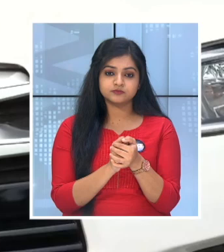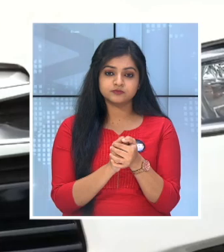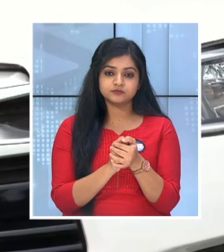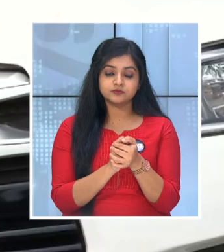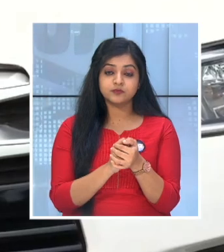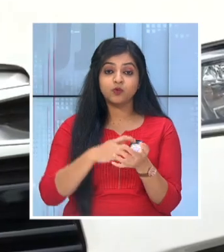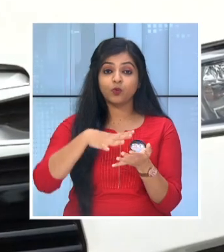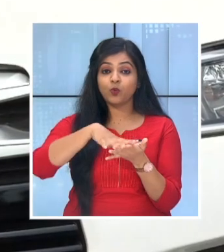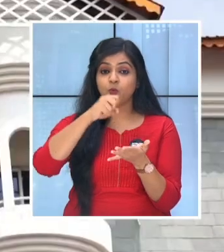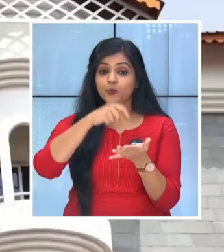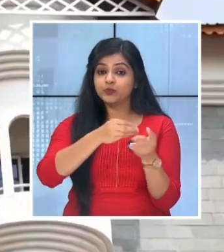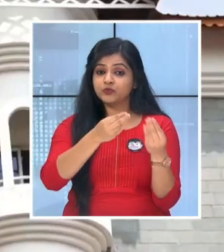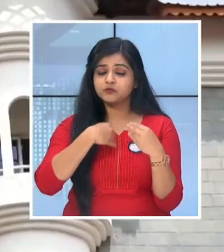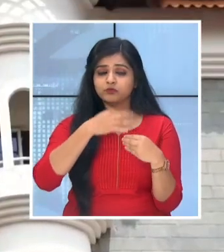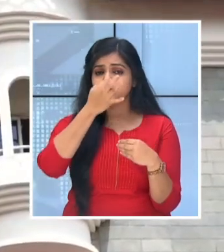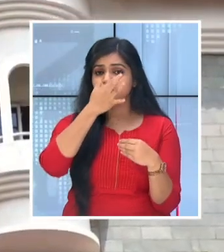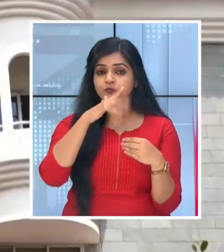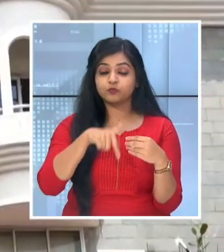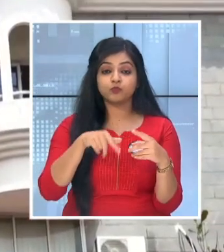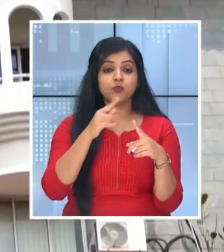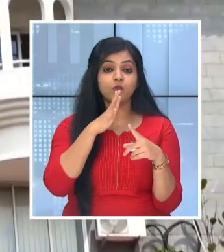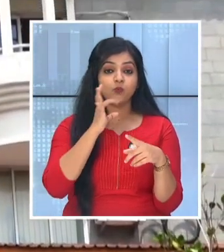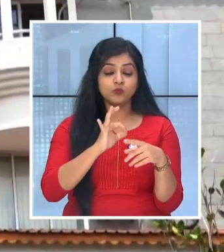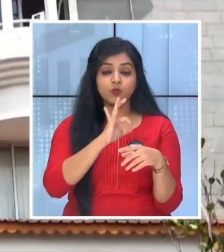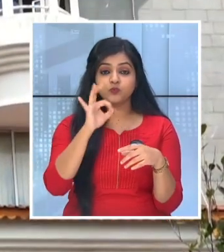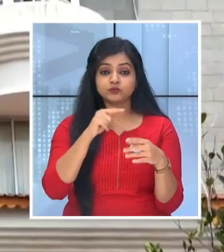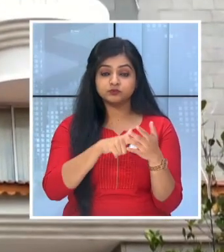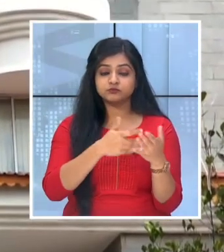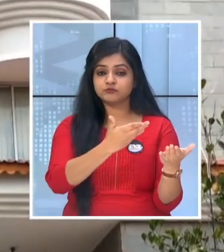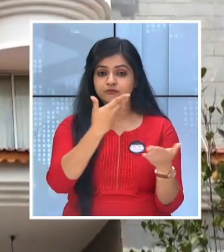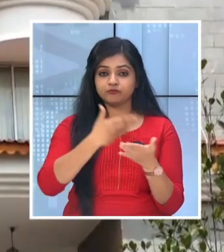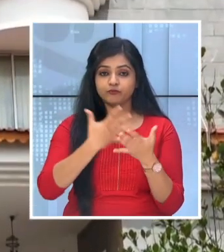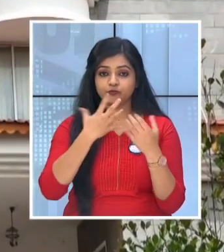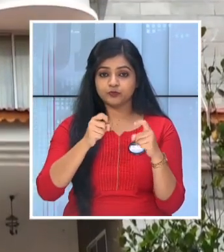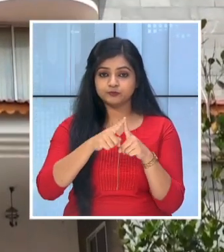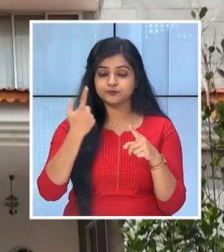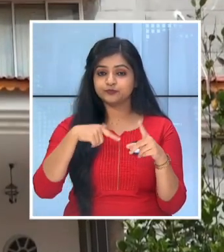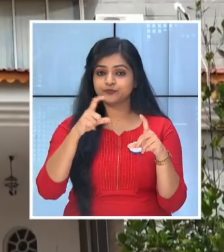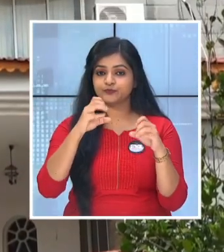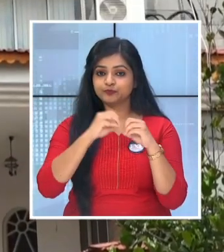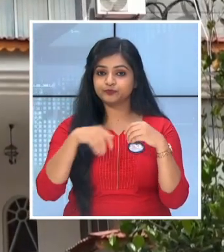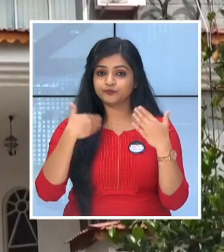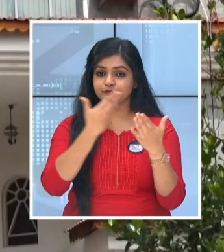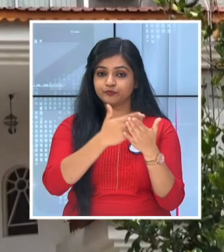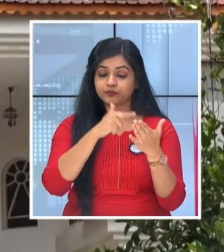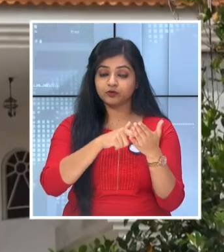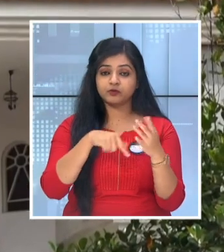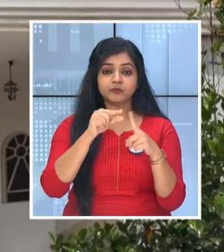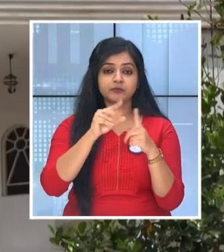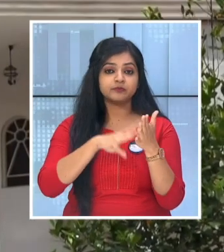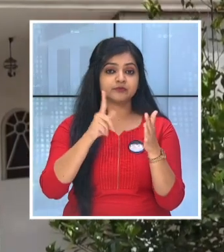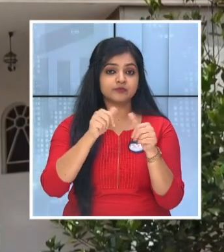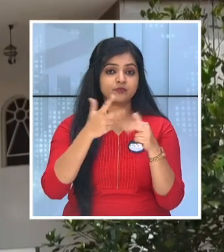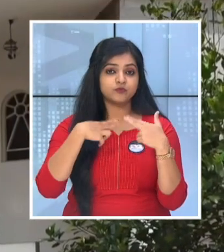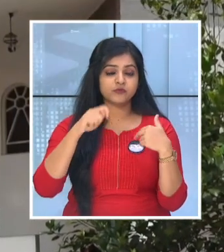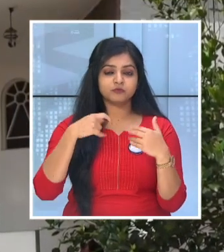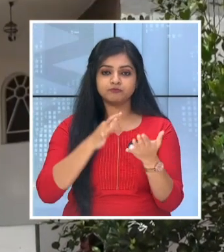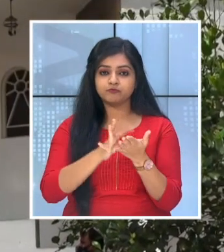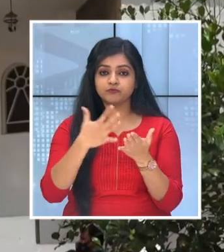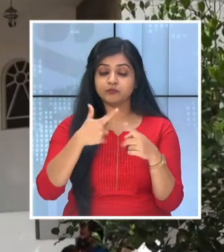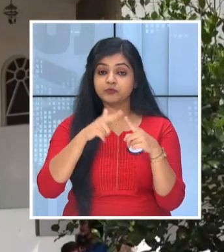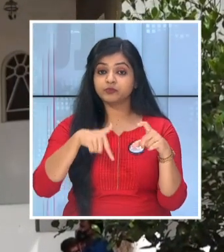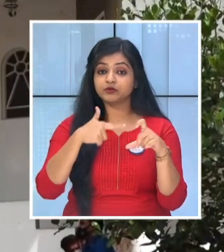ഈ ഒറിജിനൽ തന്നെ വേണം എന്നാണ് അവരുടെ ആവശ്യം. അത് നേരത്തെ PMLA കോടതി തള്ളിയതാണ്. ഇന്നിപ്പോൾ അത് ഹൈക്കോടതിയിലെത്തി. ഇഡി അതിനെ എതിർക്കും